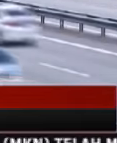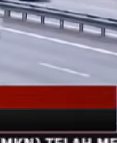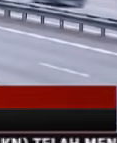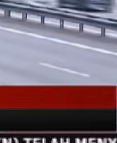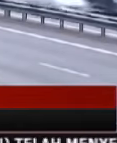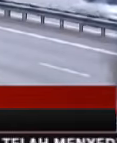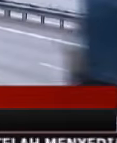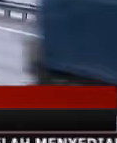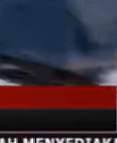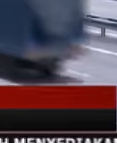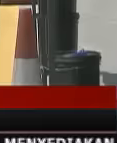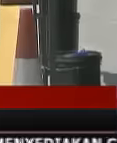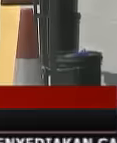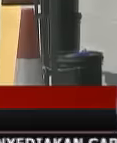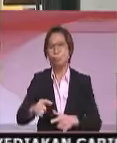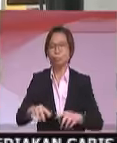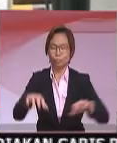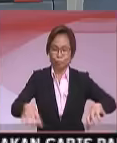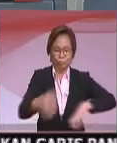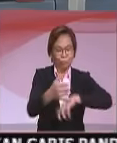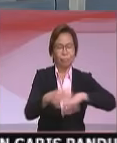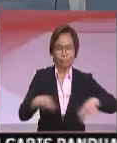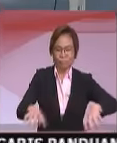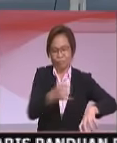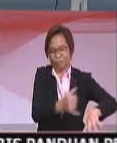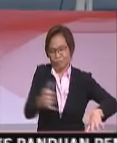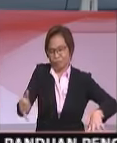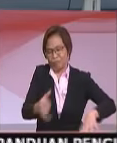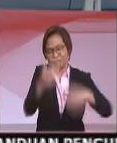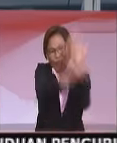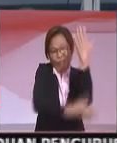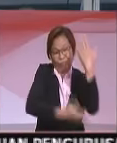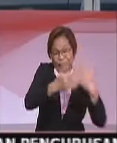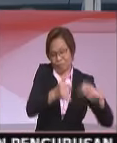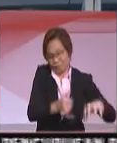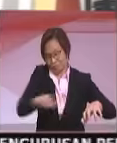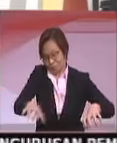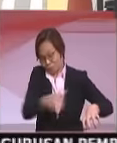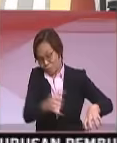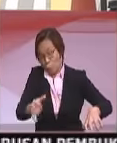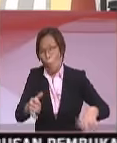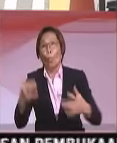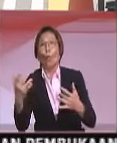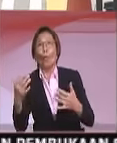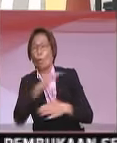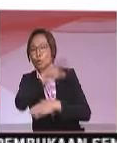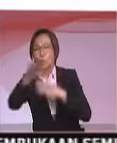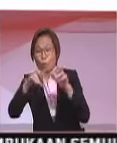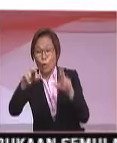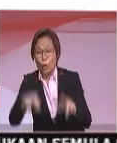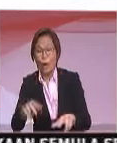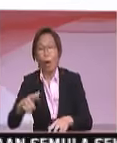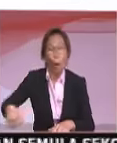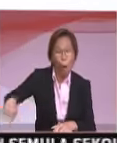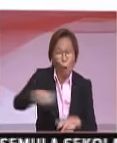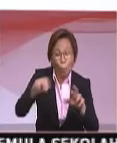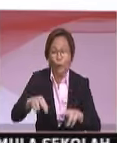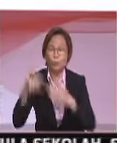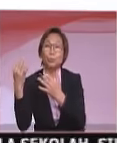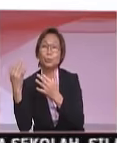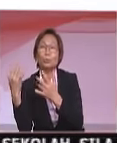Kebenaran untuk melakukan perjalanan rentas negeri di seluruh negara ini antara yang ditunggu-tunggu. InsyaAllah